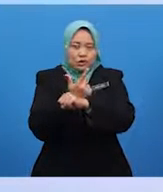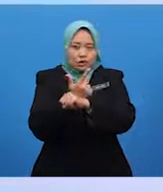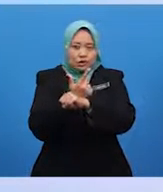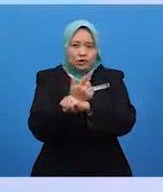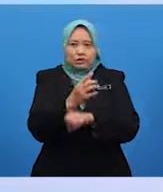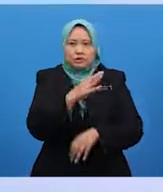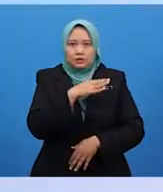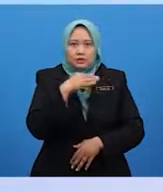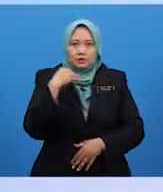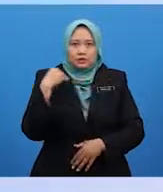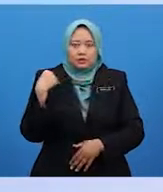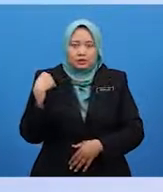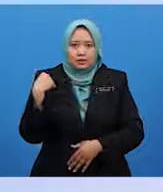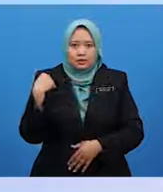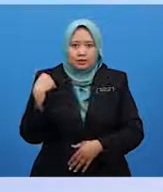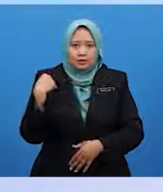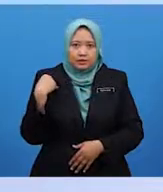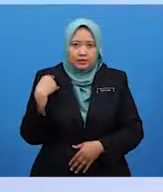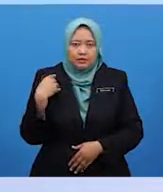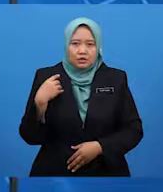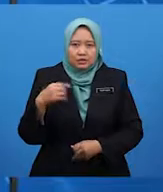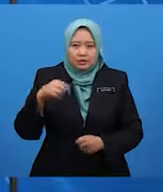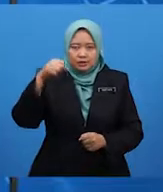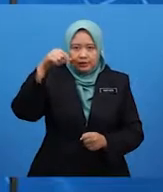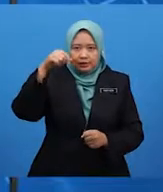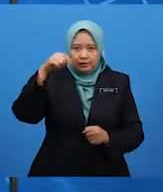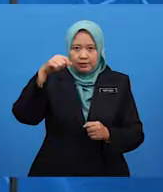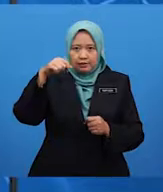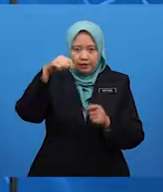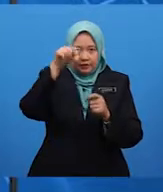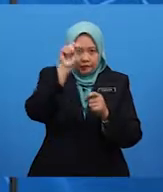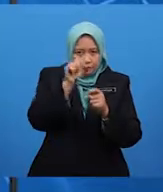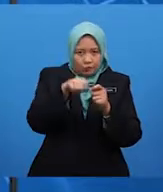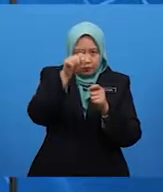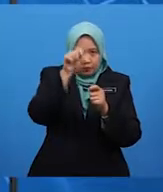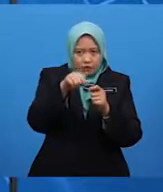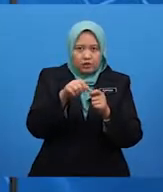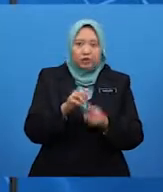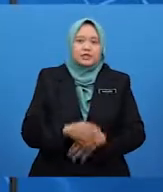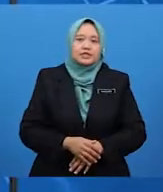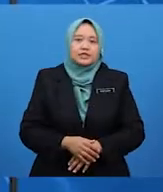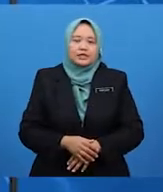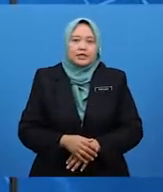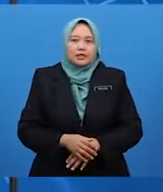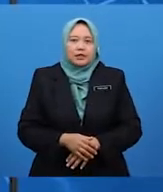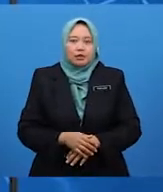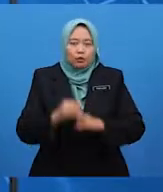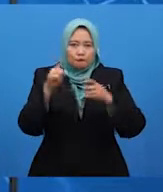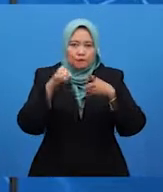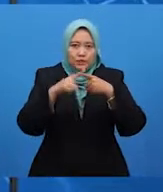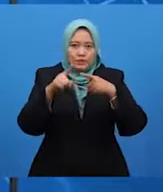dicetak untuk mendapatkan kesan bernaman pada permukaan. Betul. Jadi kita goris itu guna asid ataupun jarum tajam.